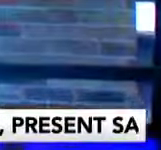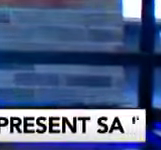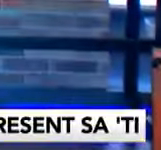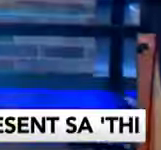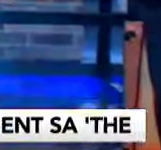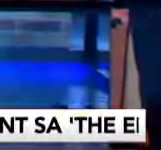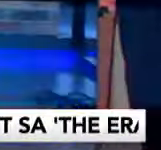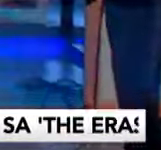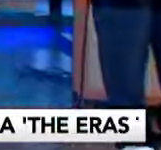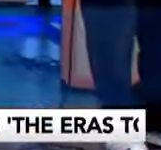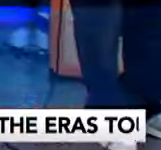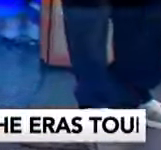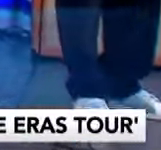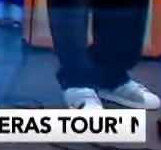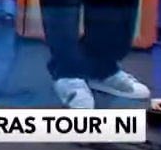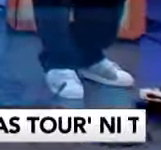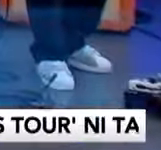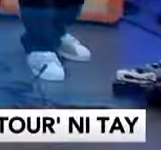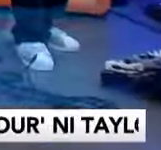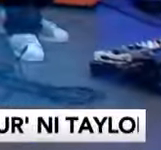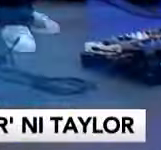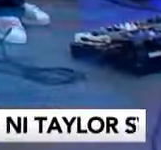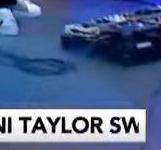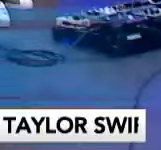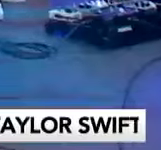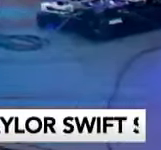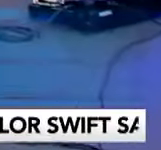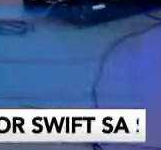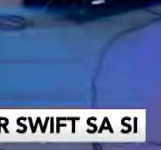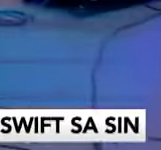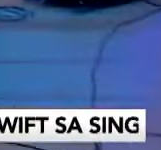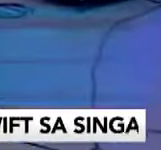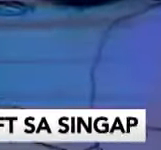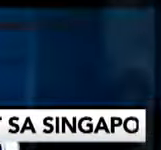ko maiwasan na